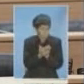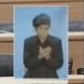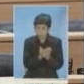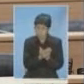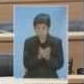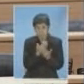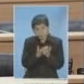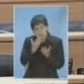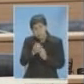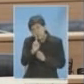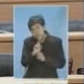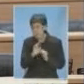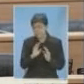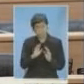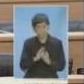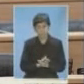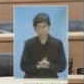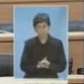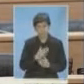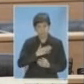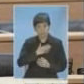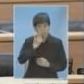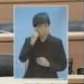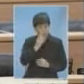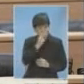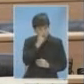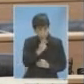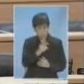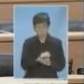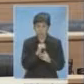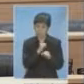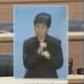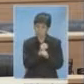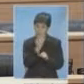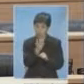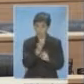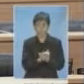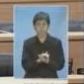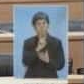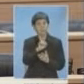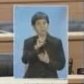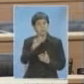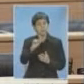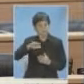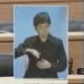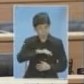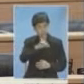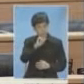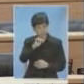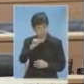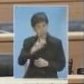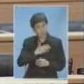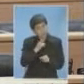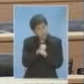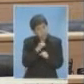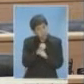ว่าไปซื้ออะไรไปทำอะไรเท่าไหร่ผมคิดว่าเราน่าจะต้องสนใจการทำหน้าที่ของสภาผู้แทนราษฎรเป็นอย่างดีนะว่าเ